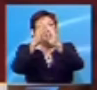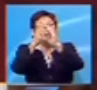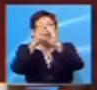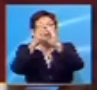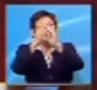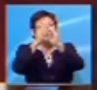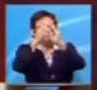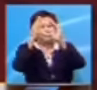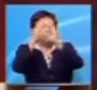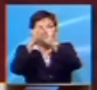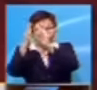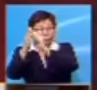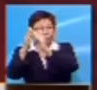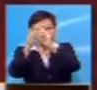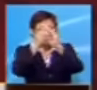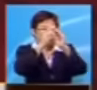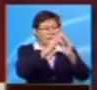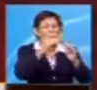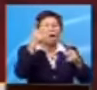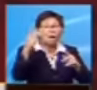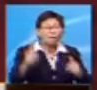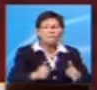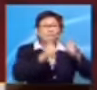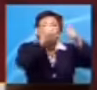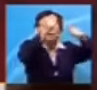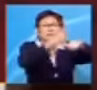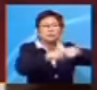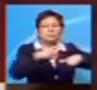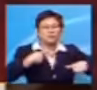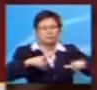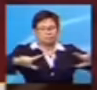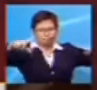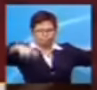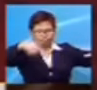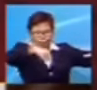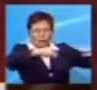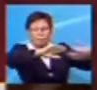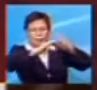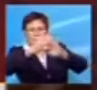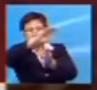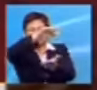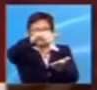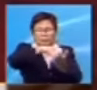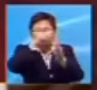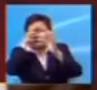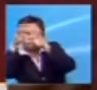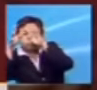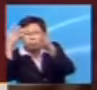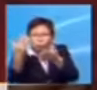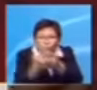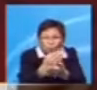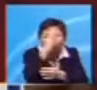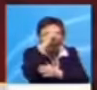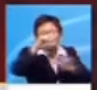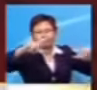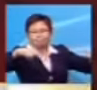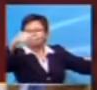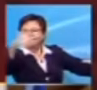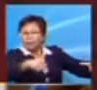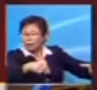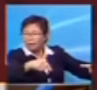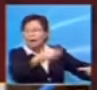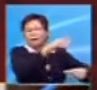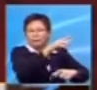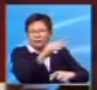buat kali pertama kita nak jadikan ni sebagai sebuah H kreativiti dan inovasi di